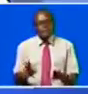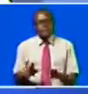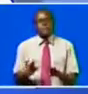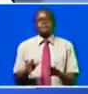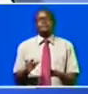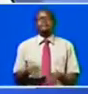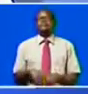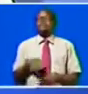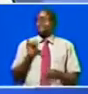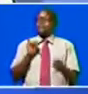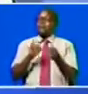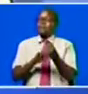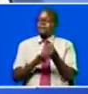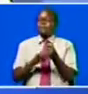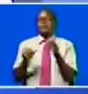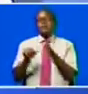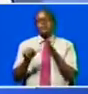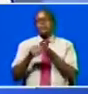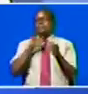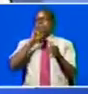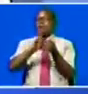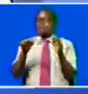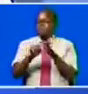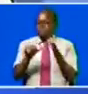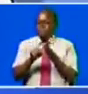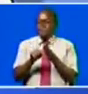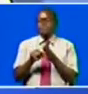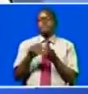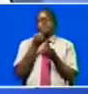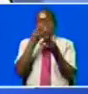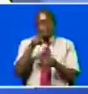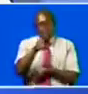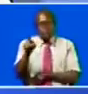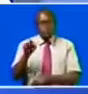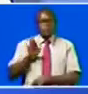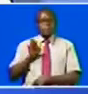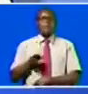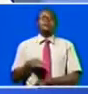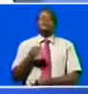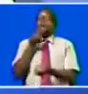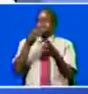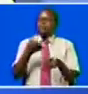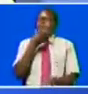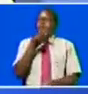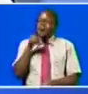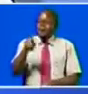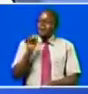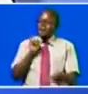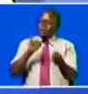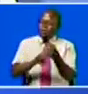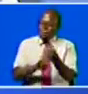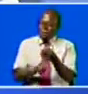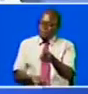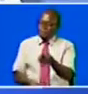"Oh, mke wangu amekuwa mtumba, mume wangu amekuwa mtumba." Wacha nikutaarifu mwanaume wewe ama mwanamke wewe unatusikiza leo. Huyo mwanamke unayemuita